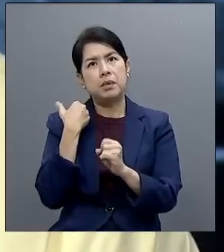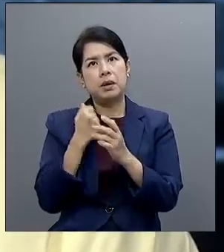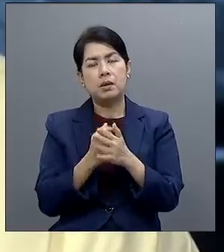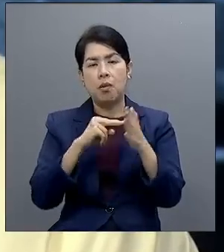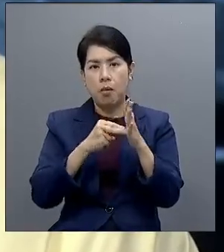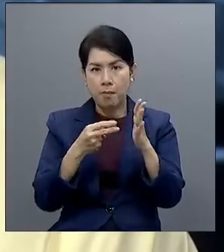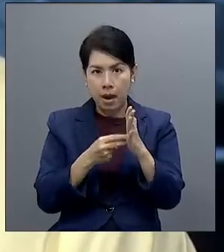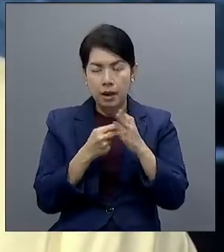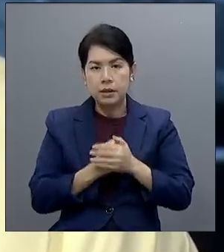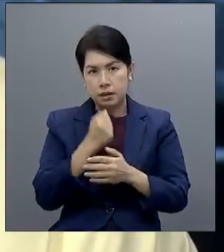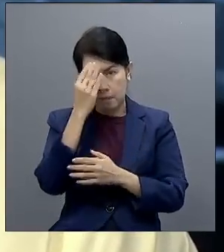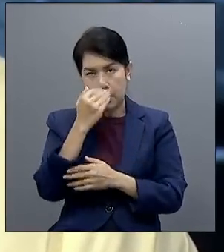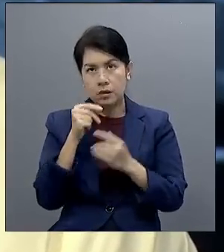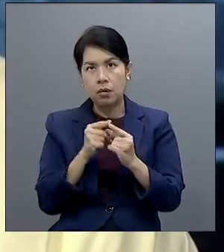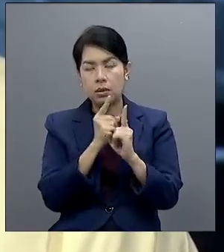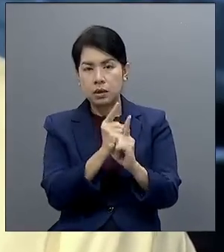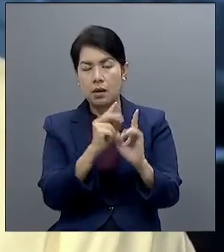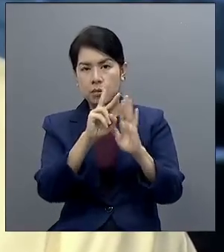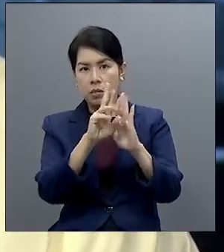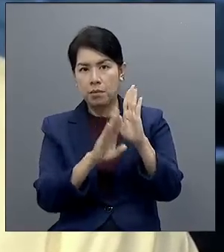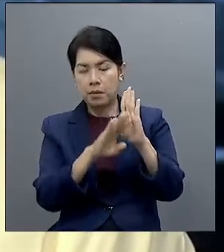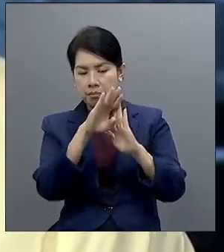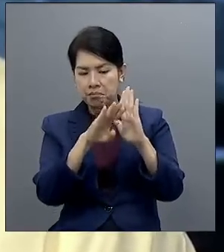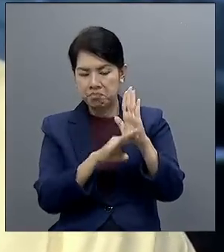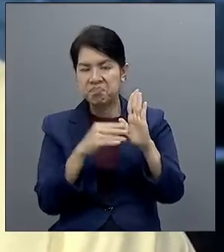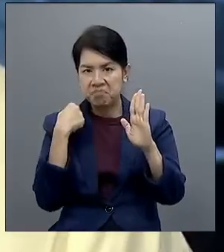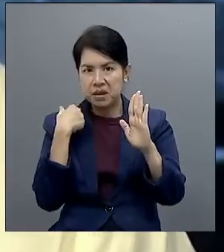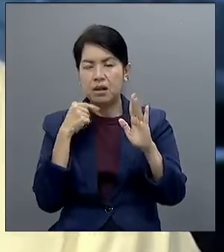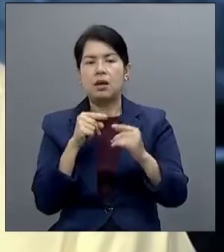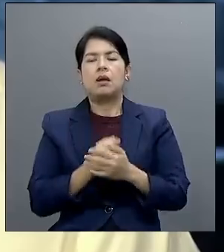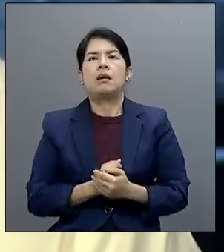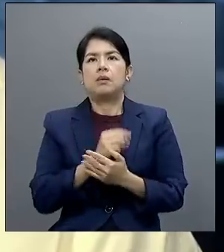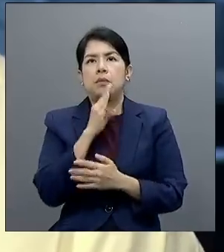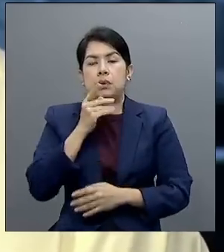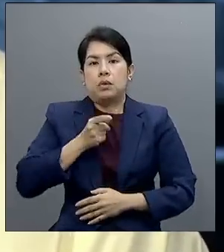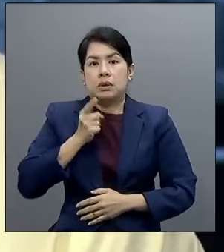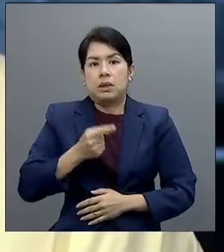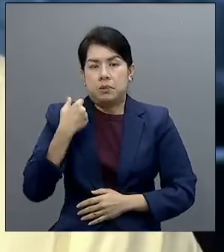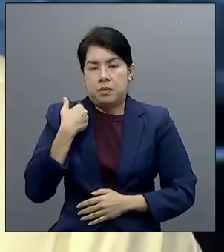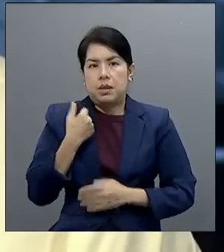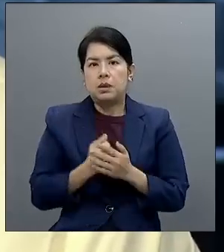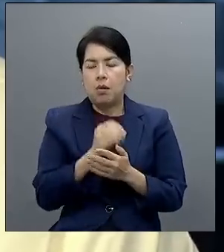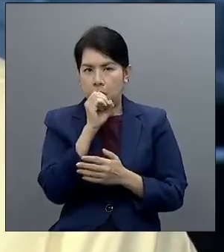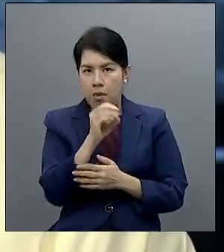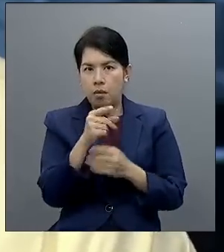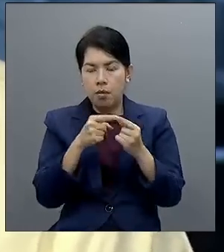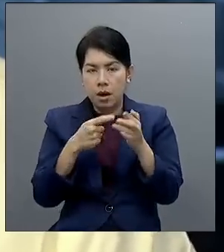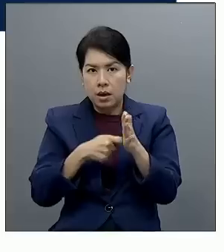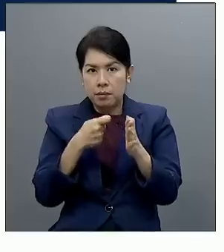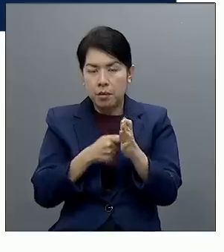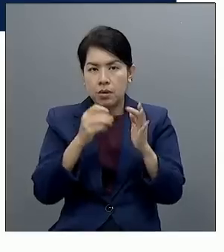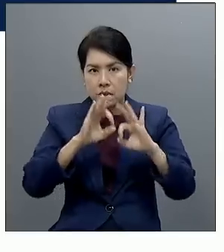ให้บริการเองจะต้องปฏิบัติตามระเบียบต่างๆนั้นเนี่ยเวลาใช้งานจริงๆโดย Ocean Gateอ้างว่าสาเหตุส่วนใหญ่